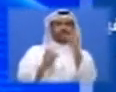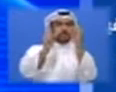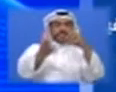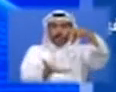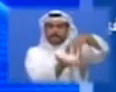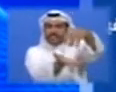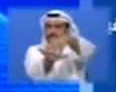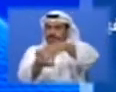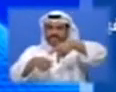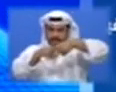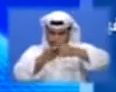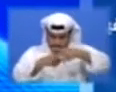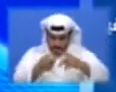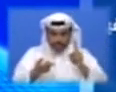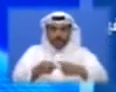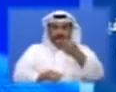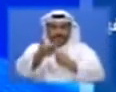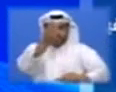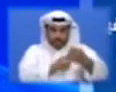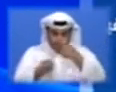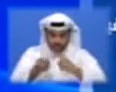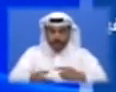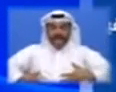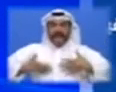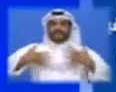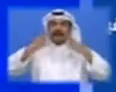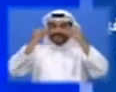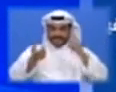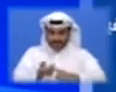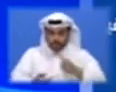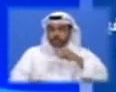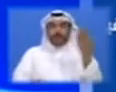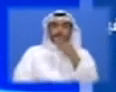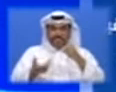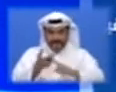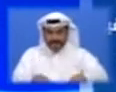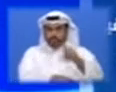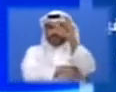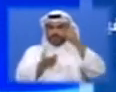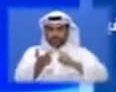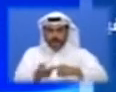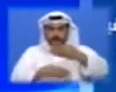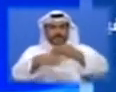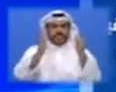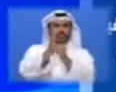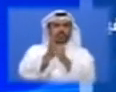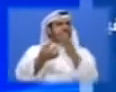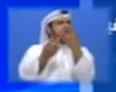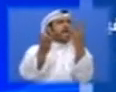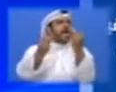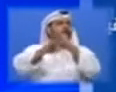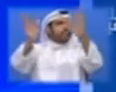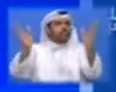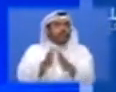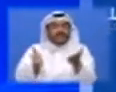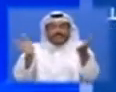مدن صناعيه وتجاريه ومناطق ترفيهيه وكذلك توفير مدن سكنيه تستوعب الاعداد